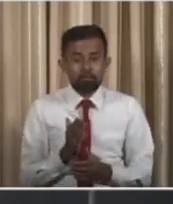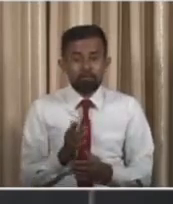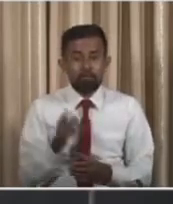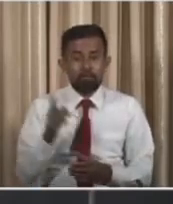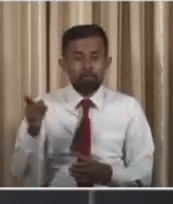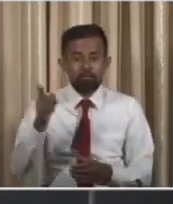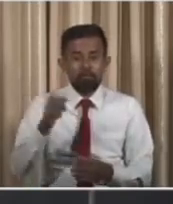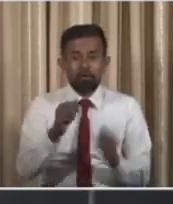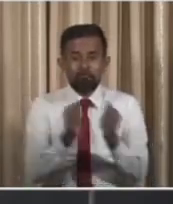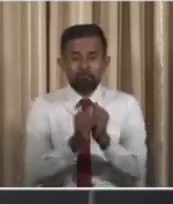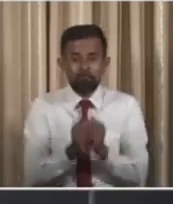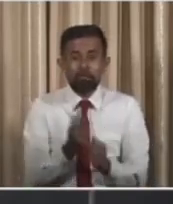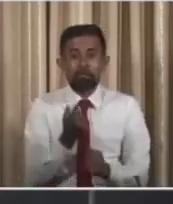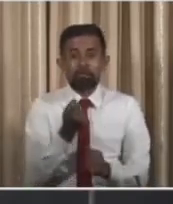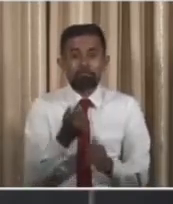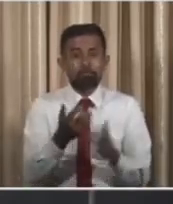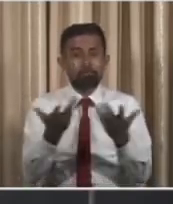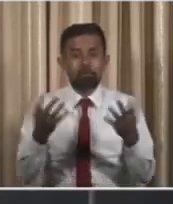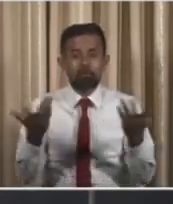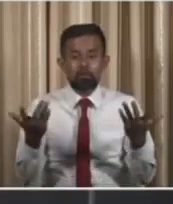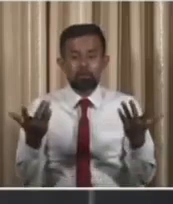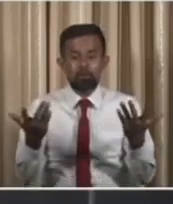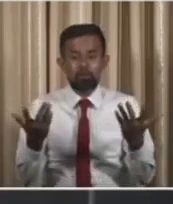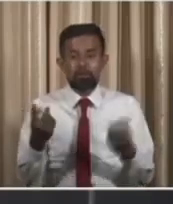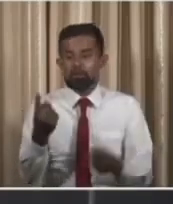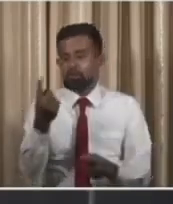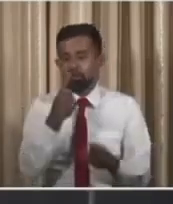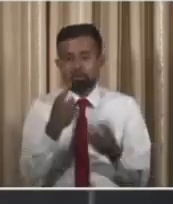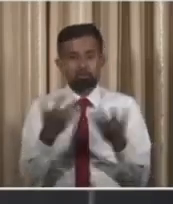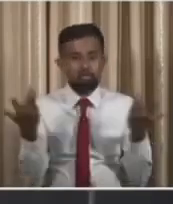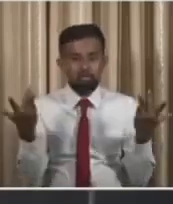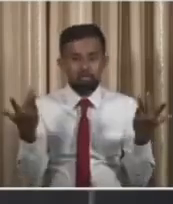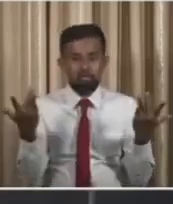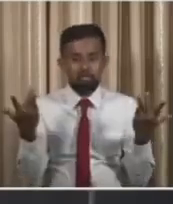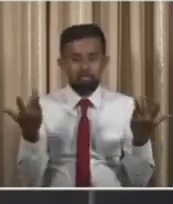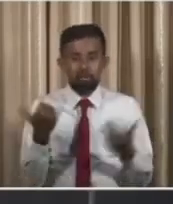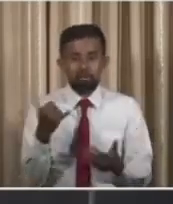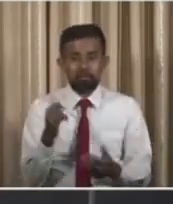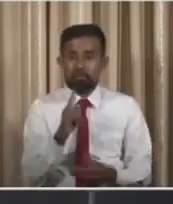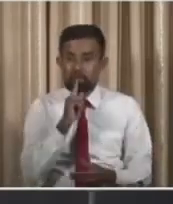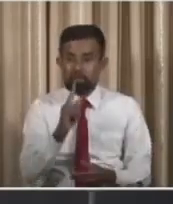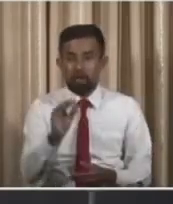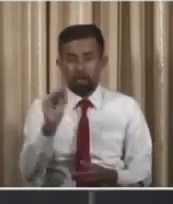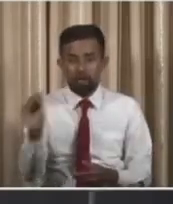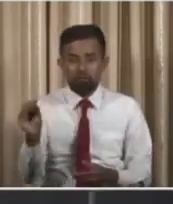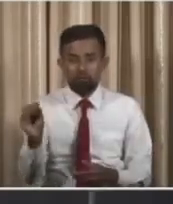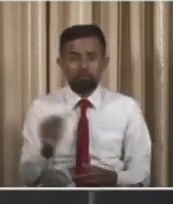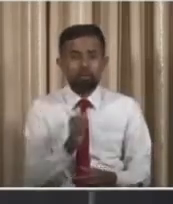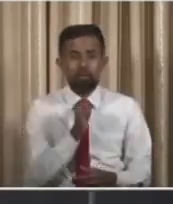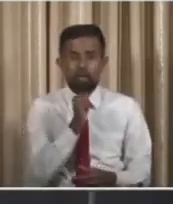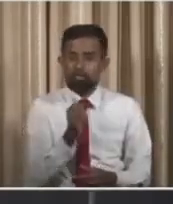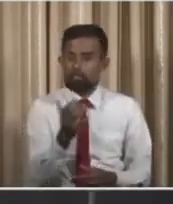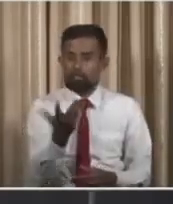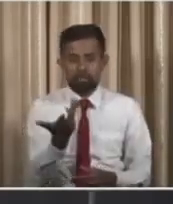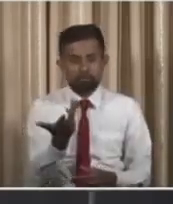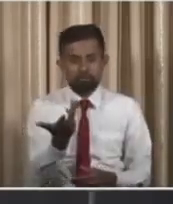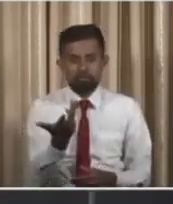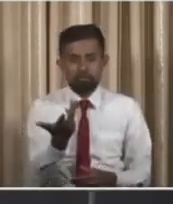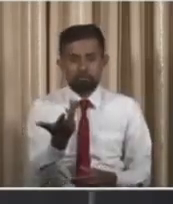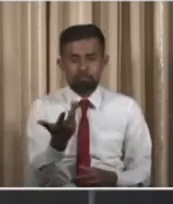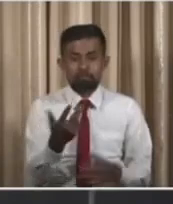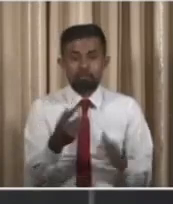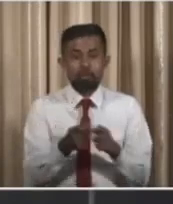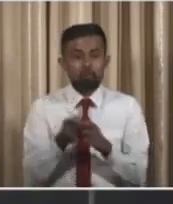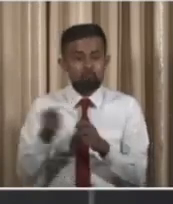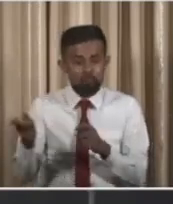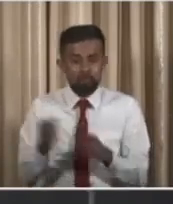ahaval ahaval katiu tu sandha mudal na tay kisiwe kuto kya no hek, ya me kese kya ni na me sattya nove. Wetup